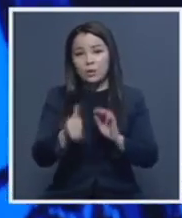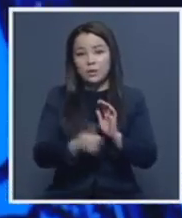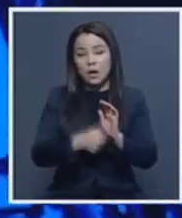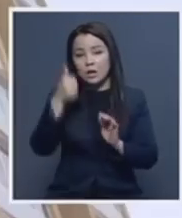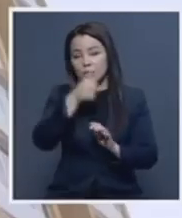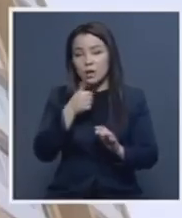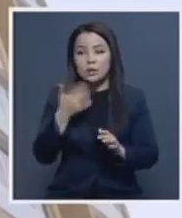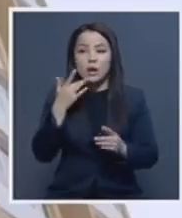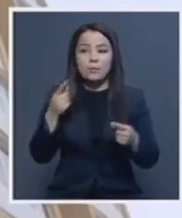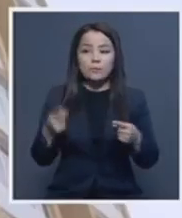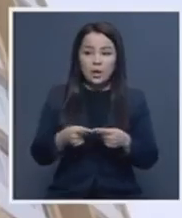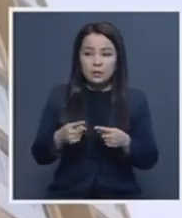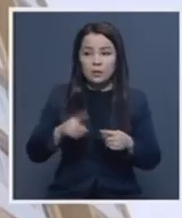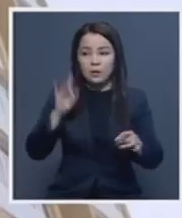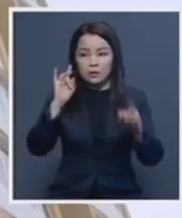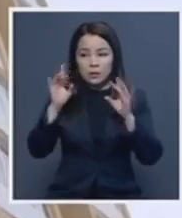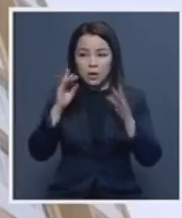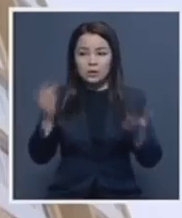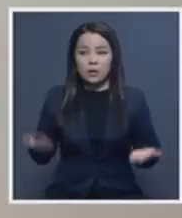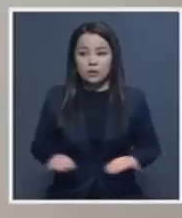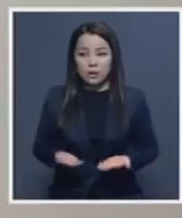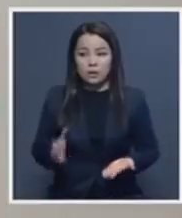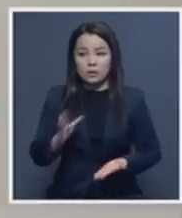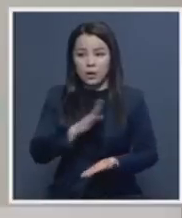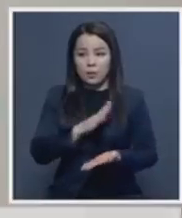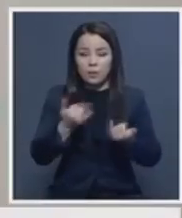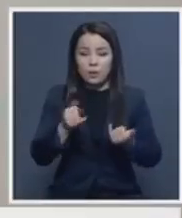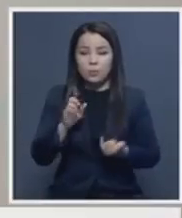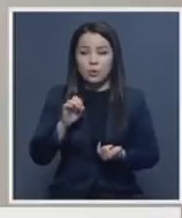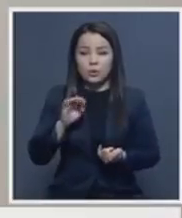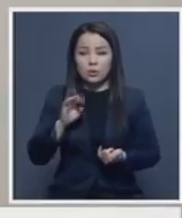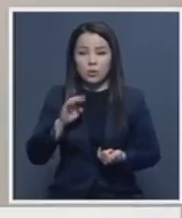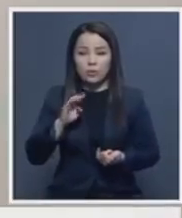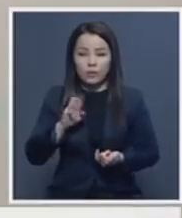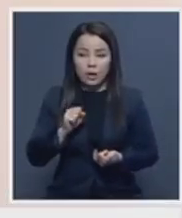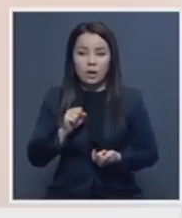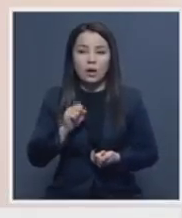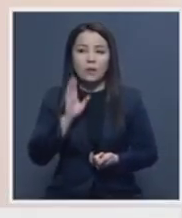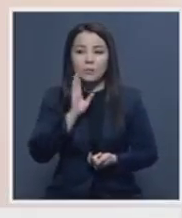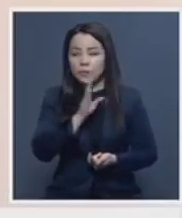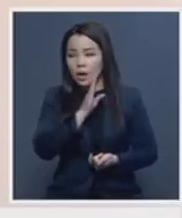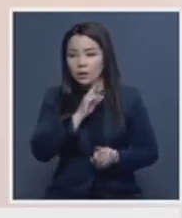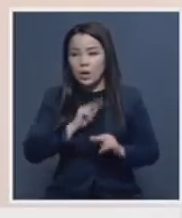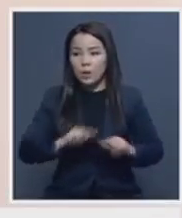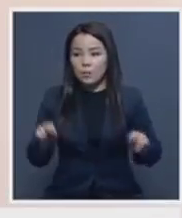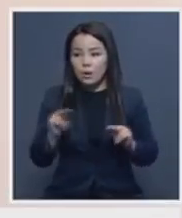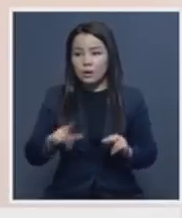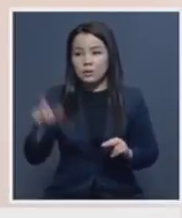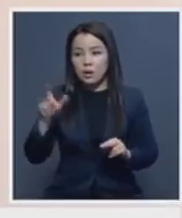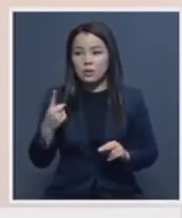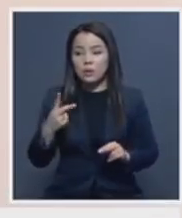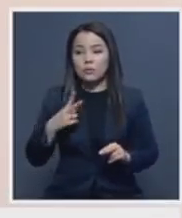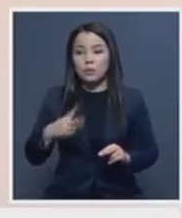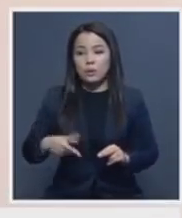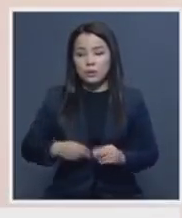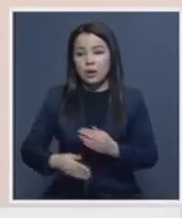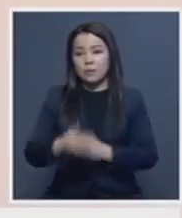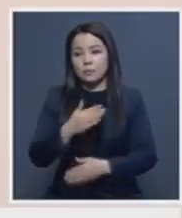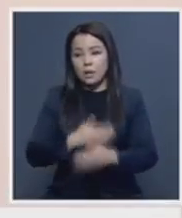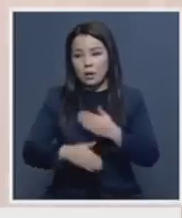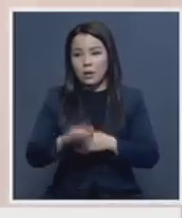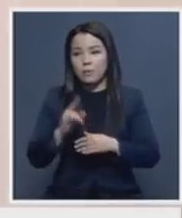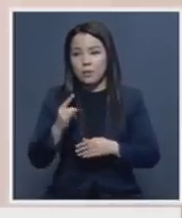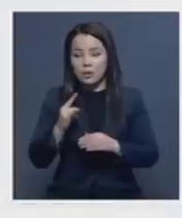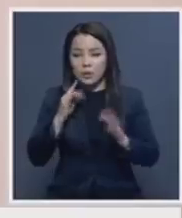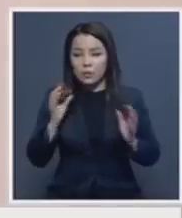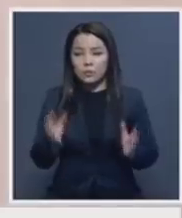бері пәтер жалдап күнелтіп келген. Манар Бүркітованың мамандығы мұғалім. Алайда бір қызы мүгедек болғандықтан бала күтімімен